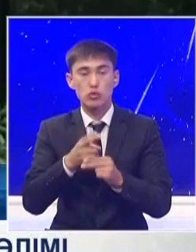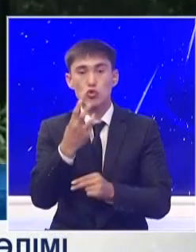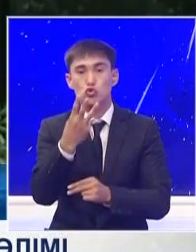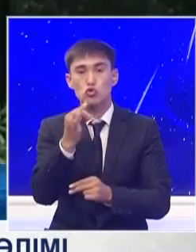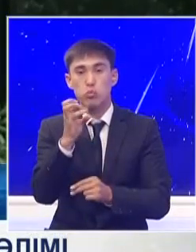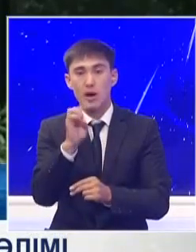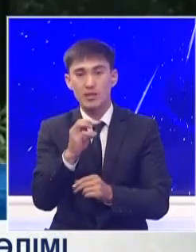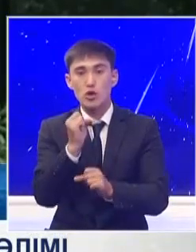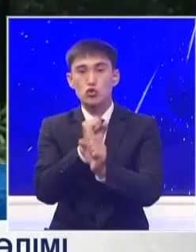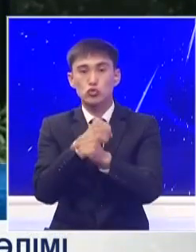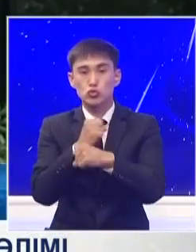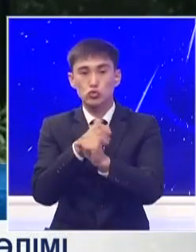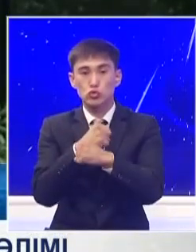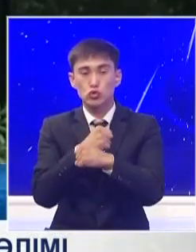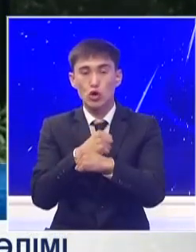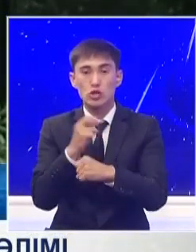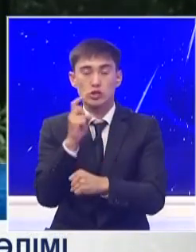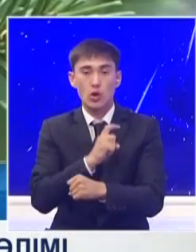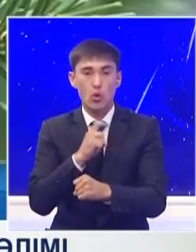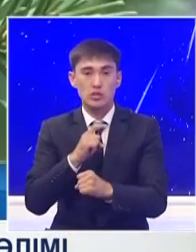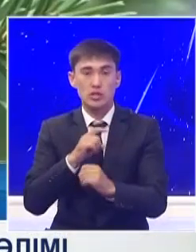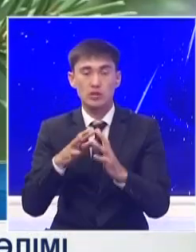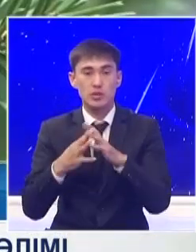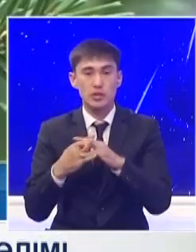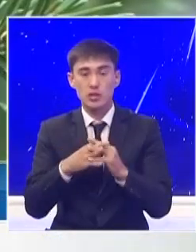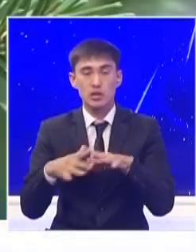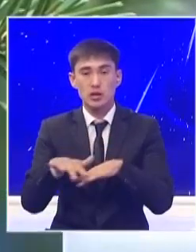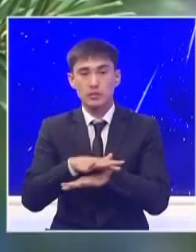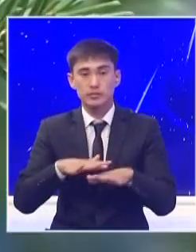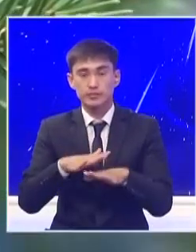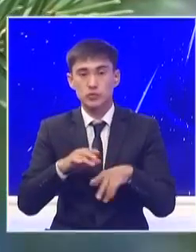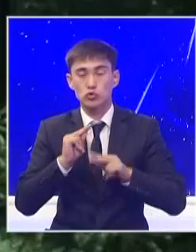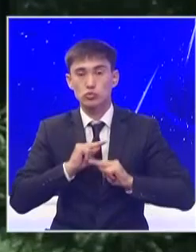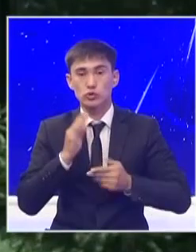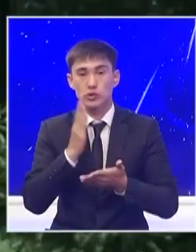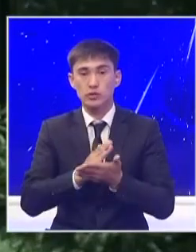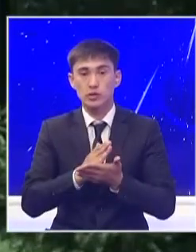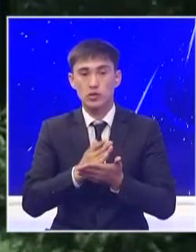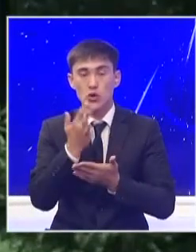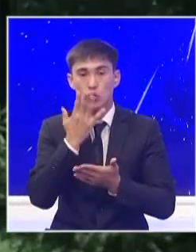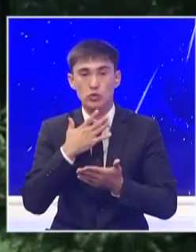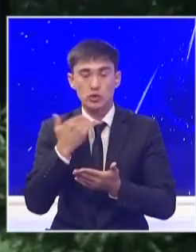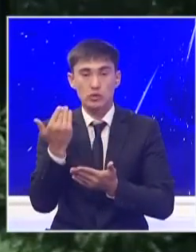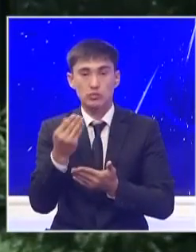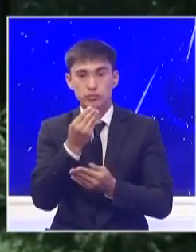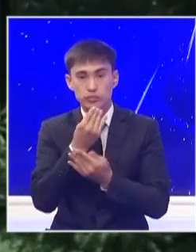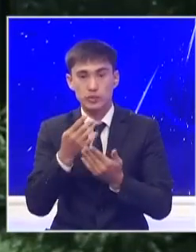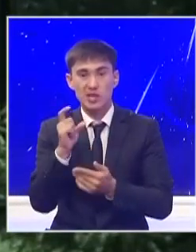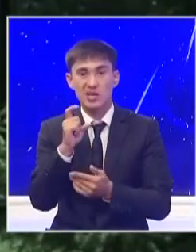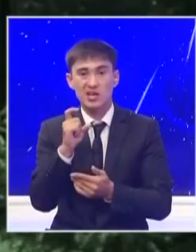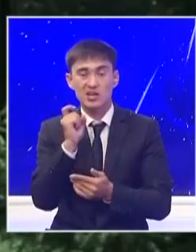шұбат пен түйе шаруашылығы мен үш шаруашылық жұмыс істеуде. Ұлттық тағамымыздың бірі